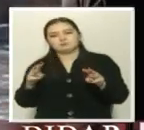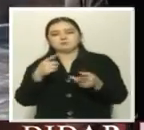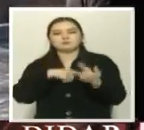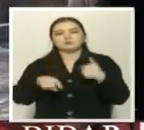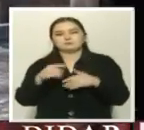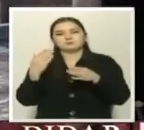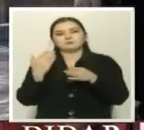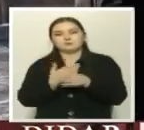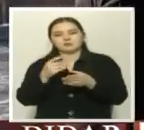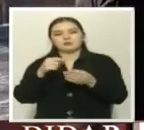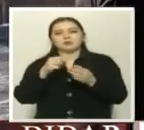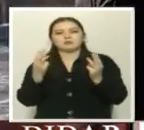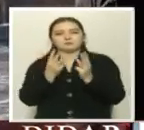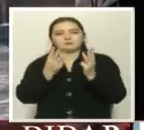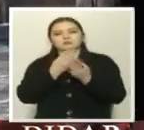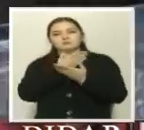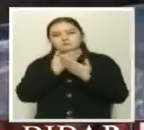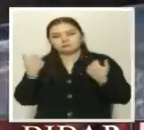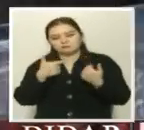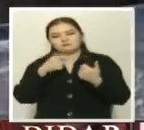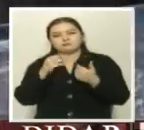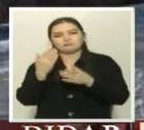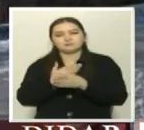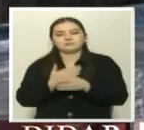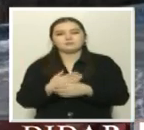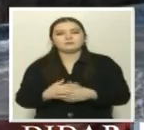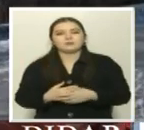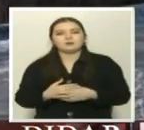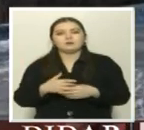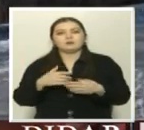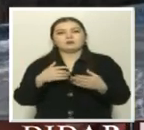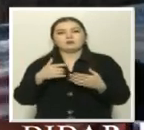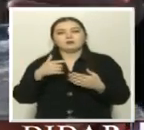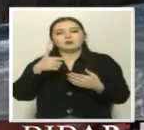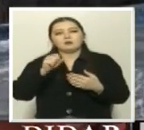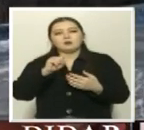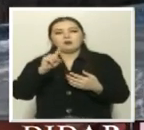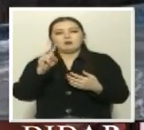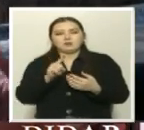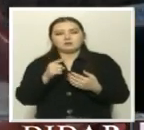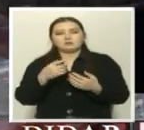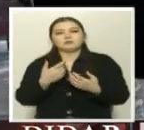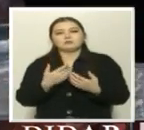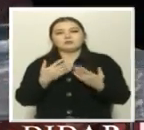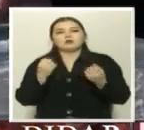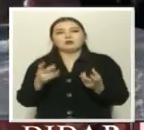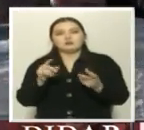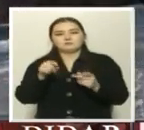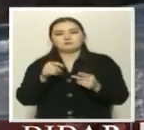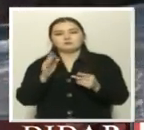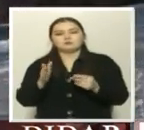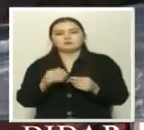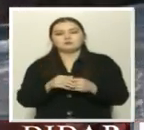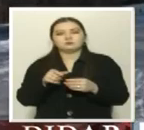мекемесінің құрылтайшысы Тағанияз Боханұлы. Ал газ қалай көмен? Жол жоқ, дың жоқ. Насип болу керек